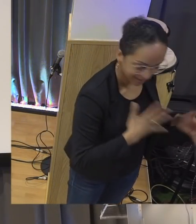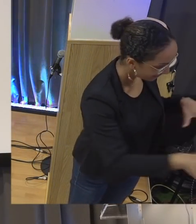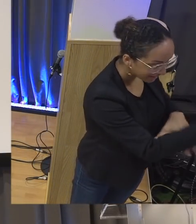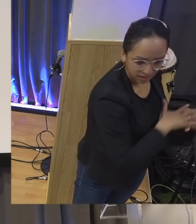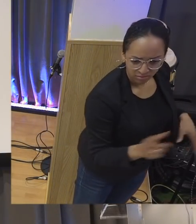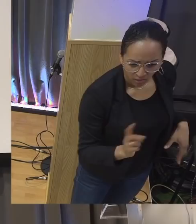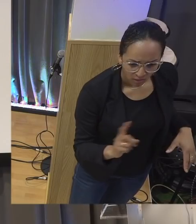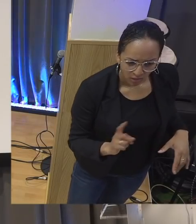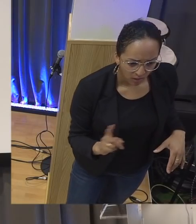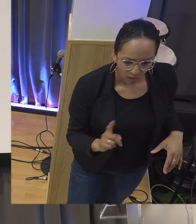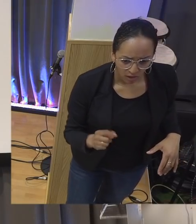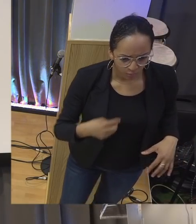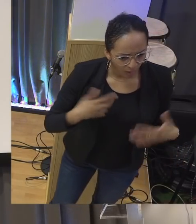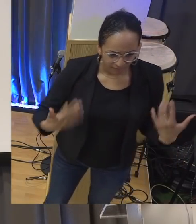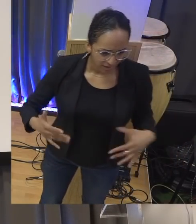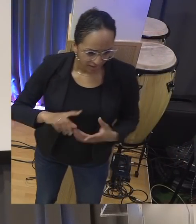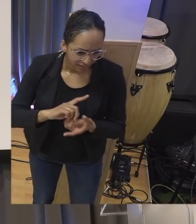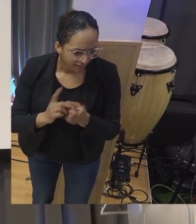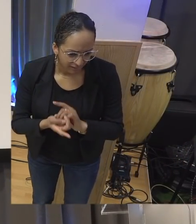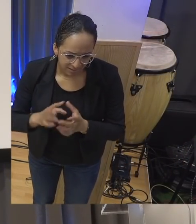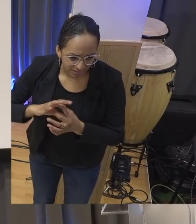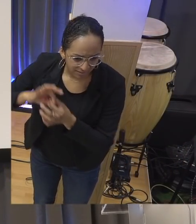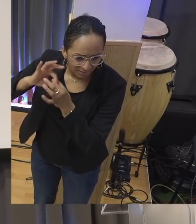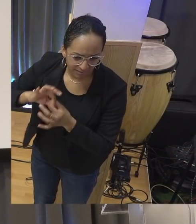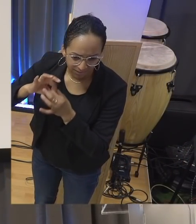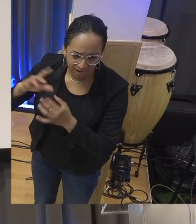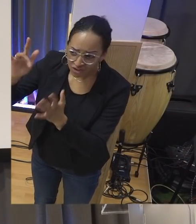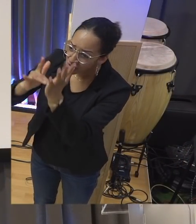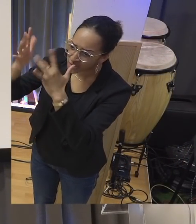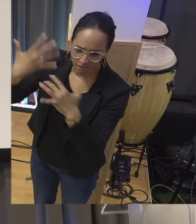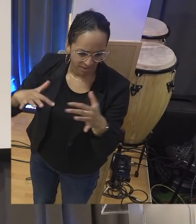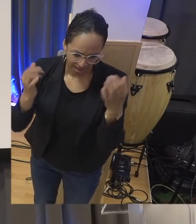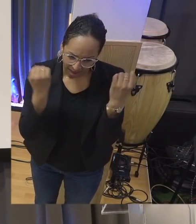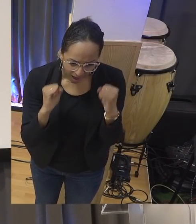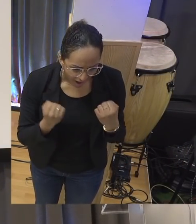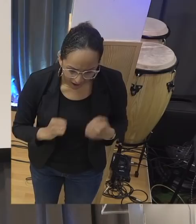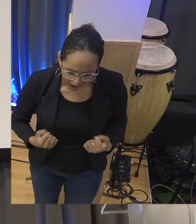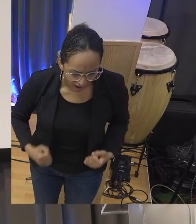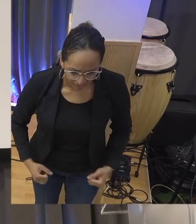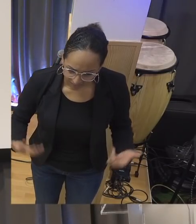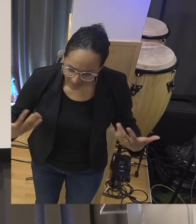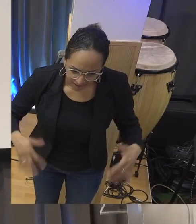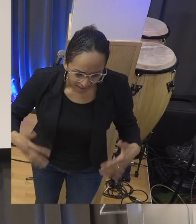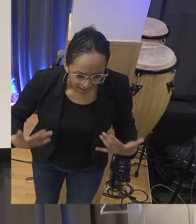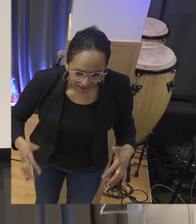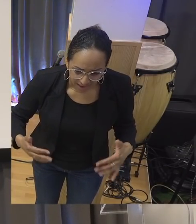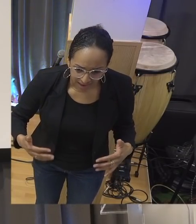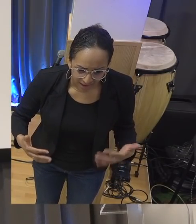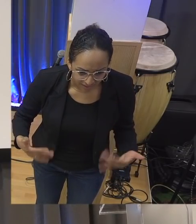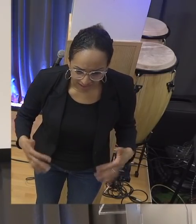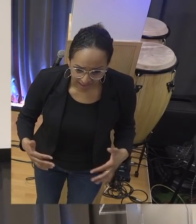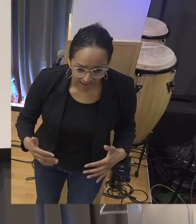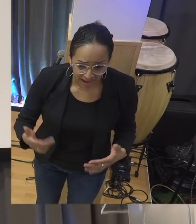suis rentré dans la clinique spirituelle. Et que Jésus m'a nettoyé à l'intérieur. Sinon, je ne serais pas auprès des musulmans